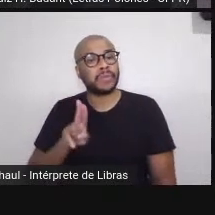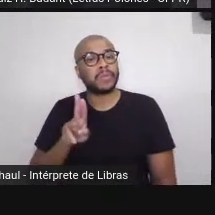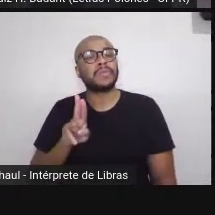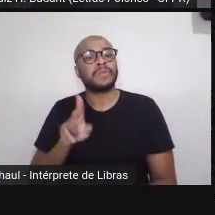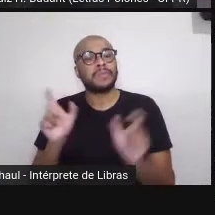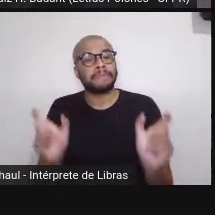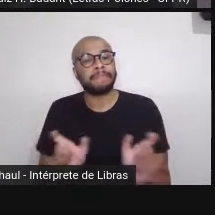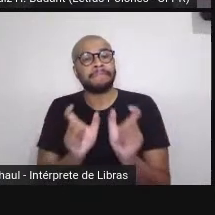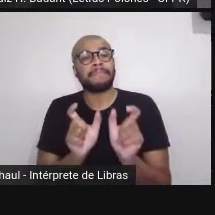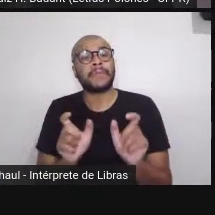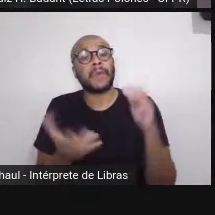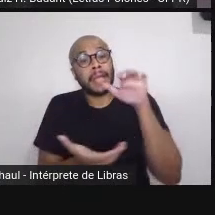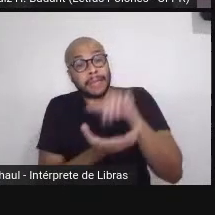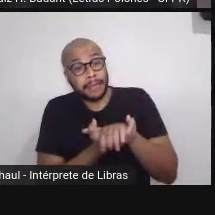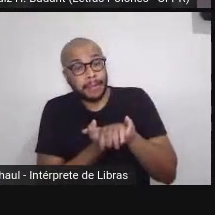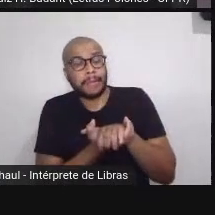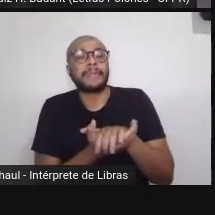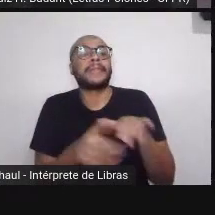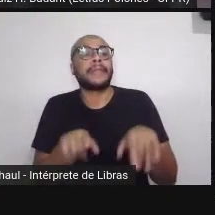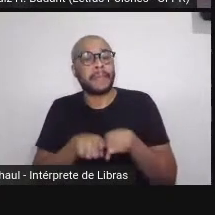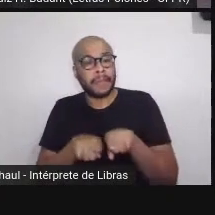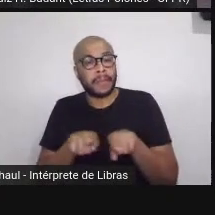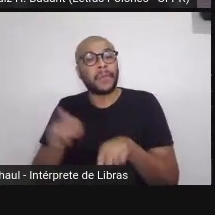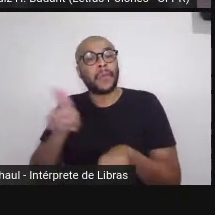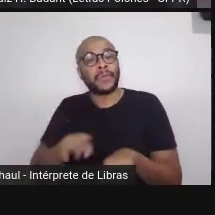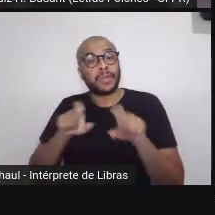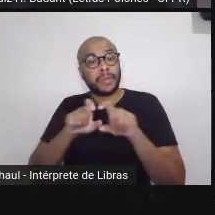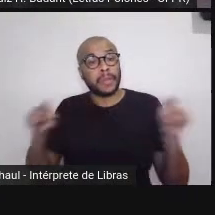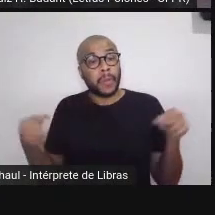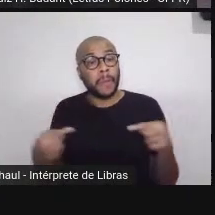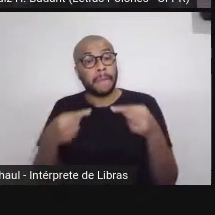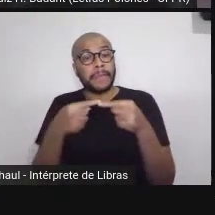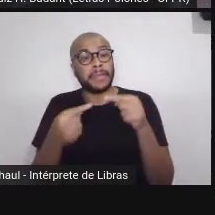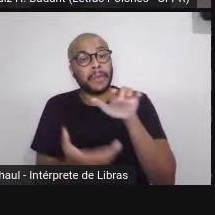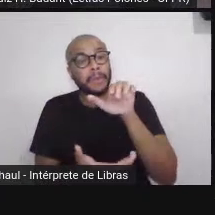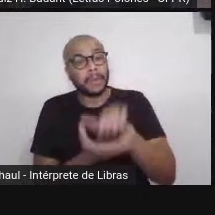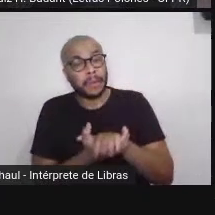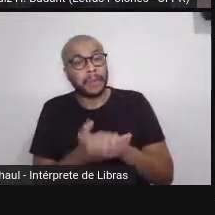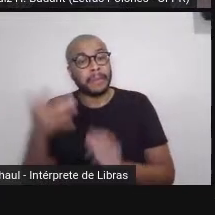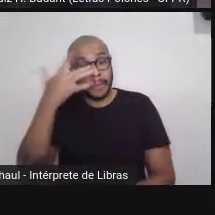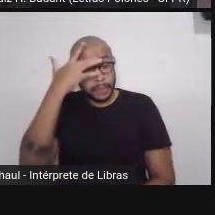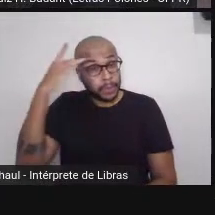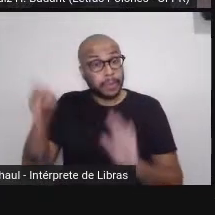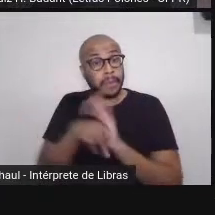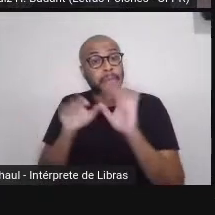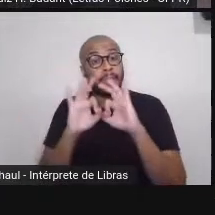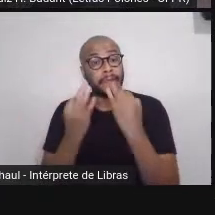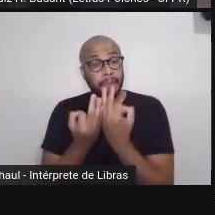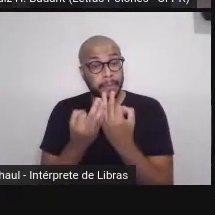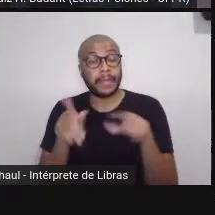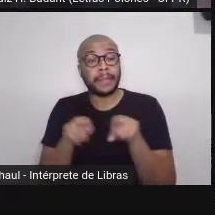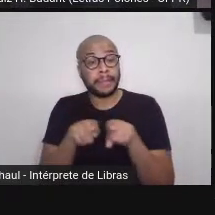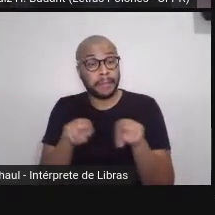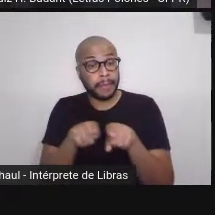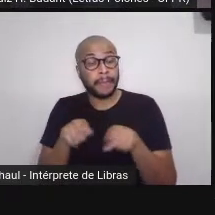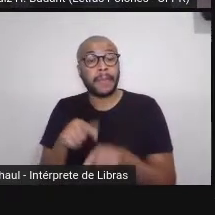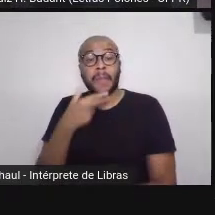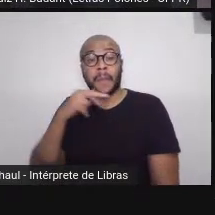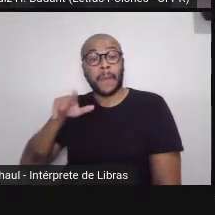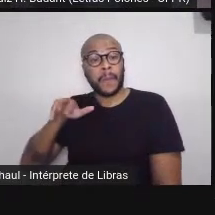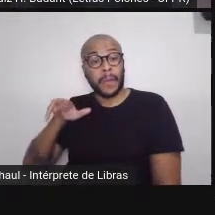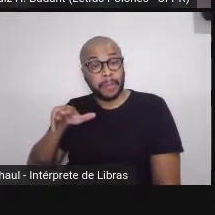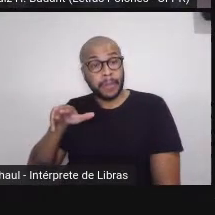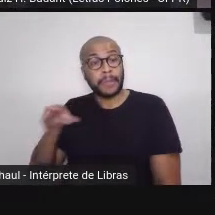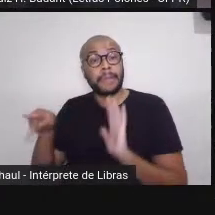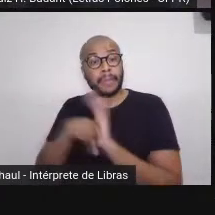vai ser o casal Kowalscy, państwo Kowalscy, com membros da família, bracia Kowalscy, os irmãos